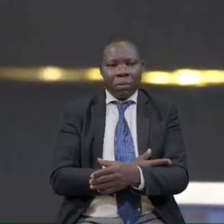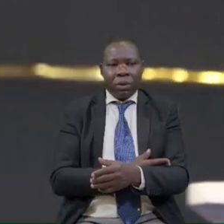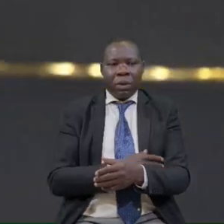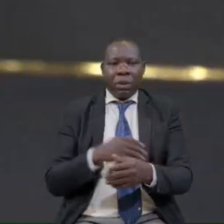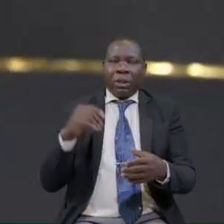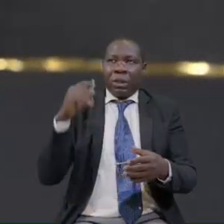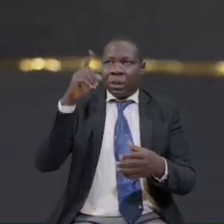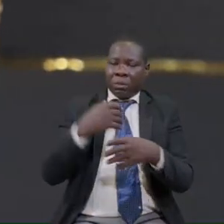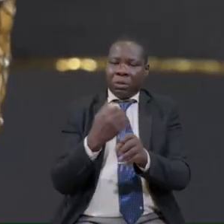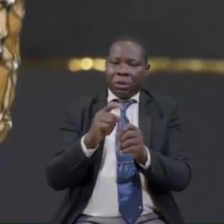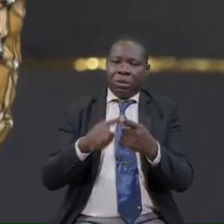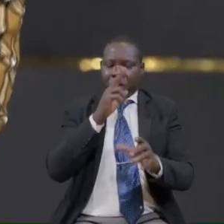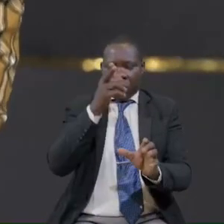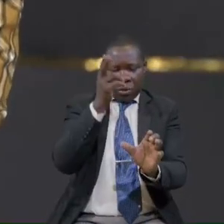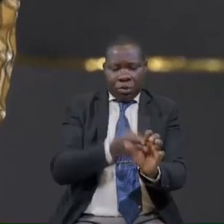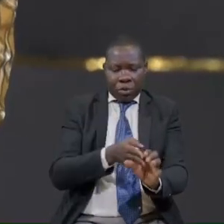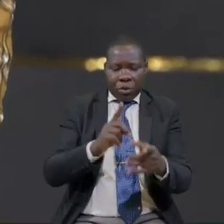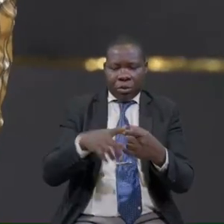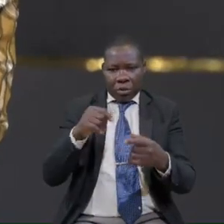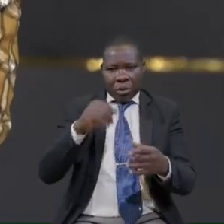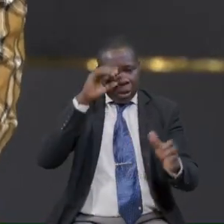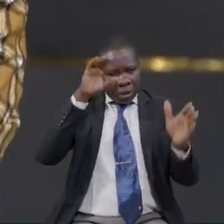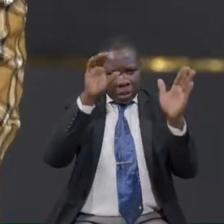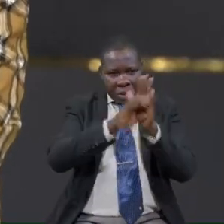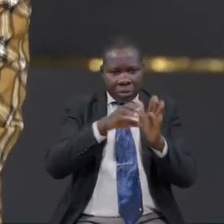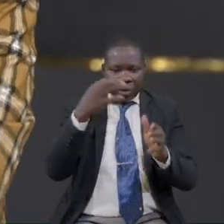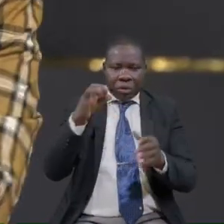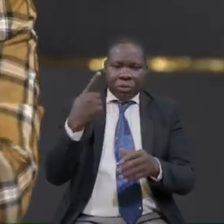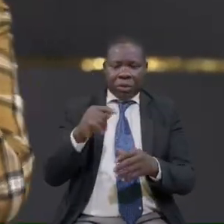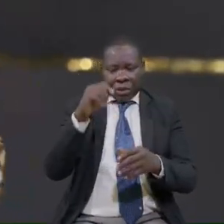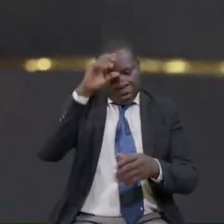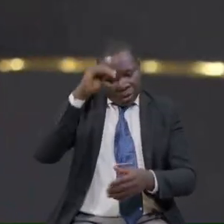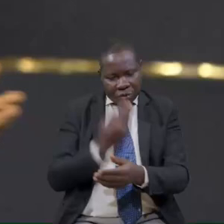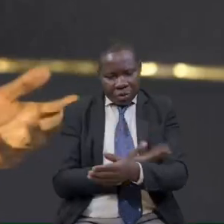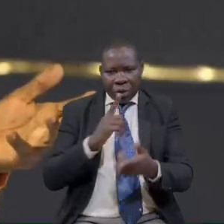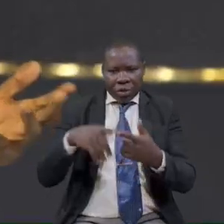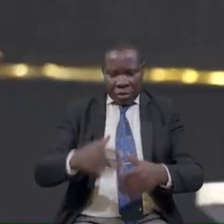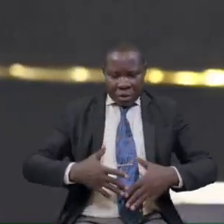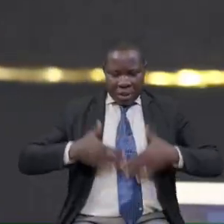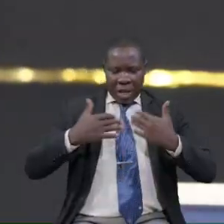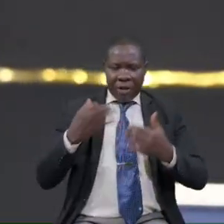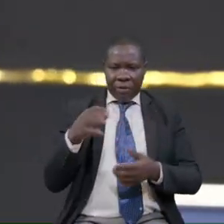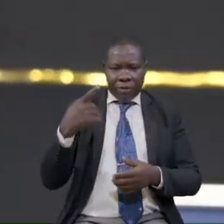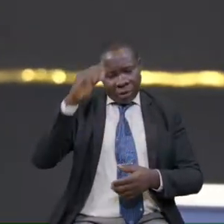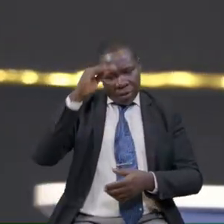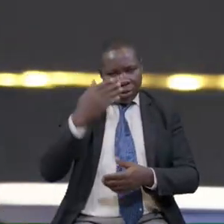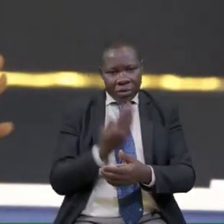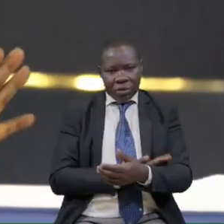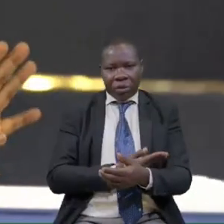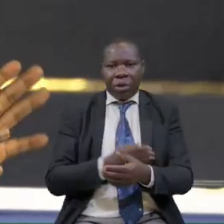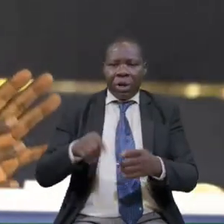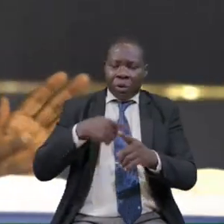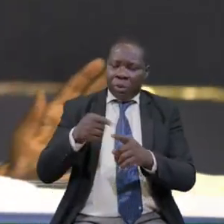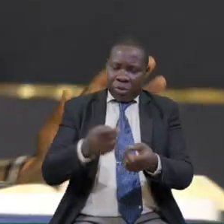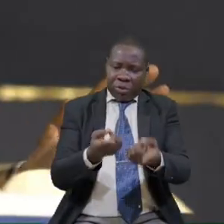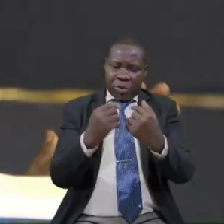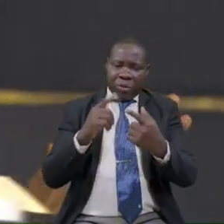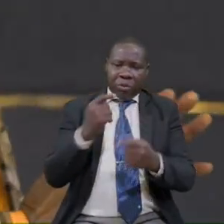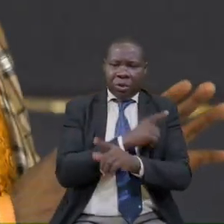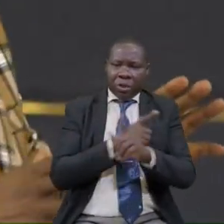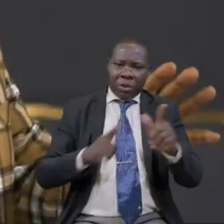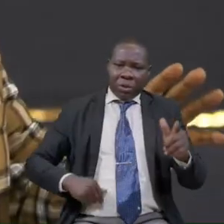Il les a aussi prédestinés à être semblables à l'image de son Fils, à la vie de son Fils. lorsque vous venez au Seigneur et que